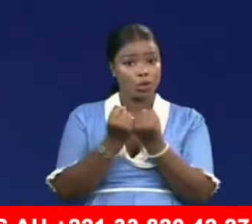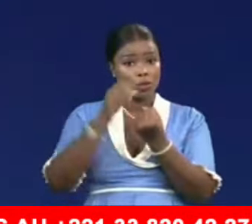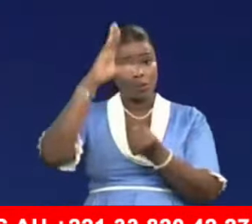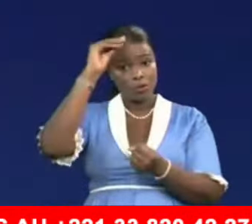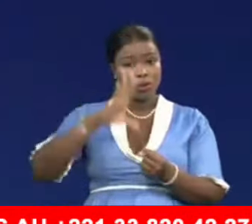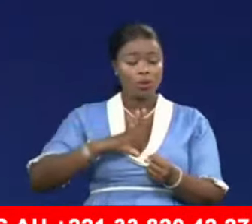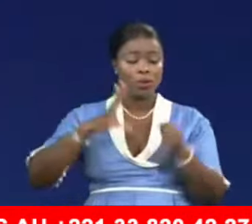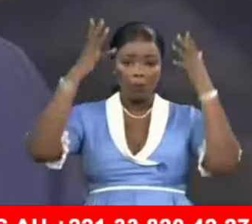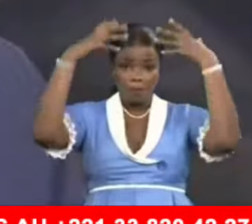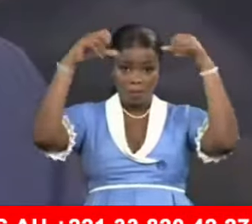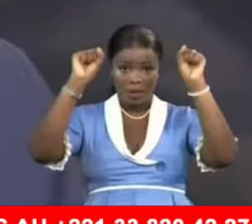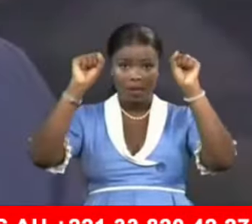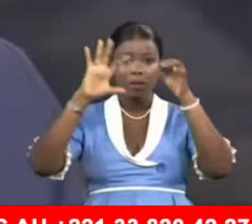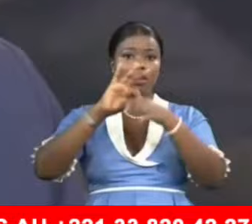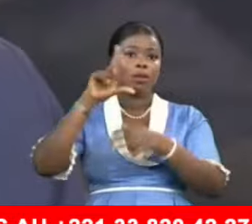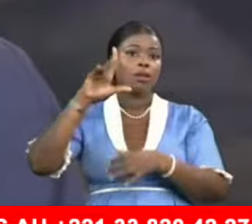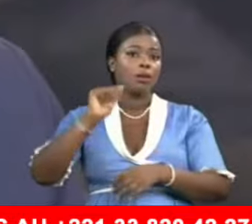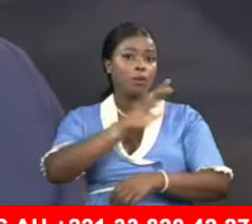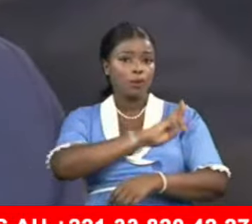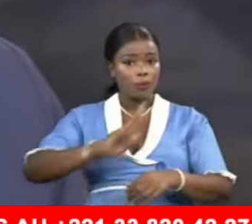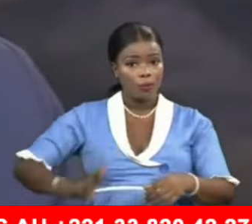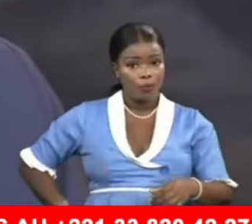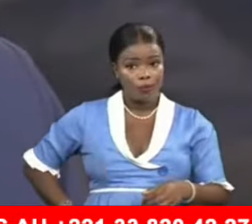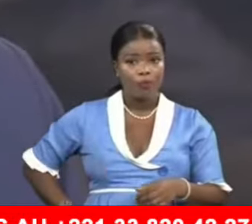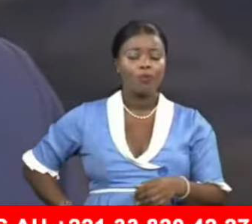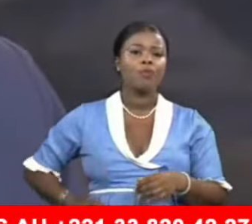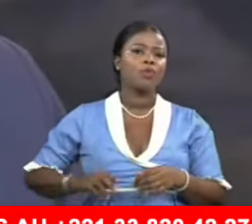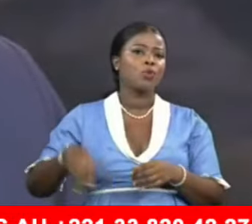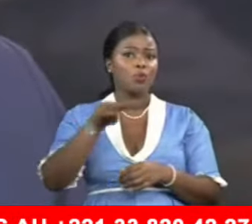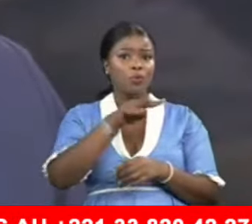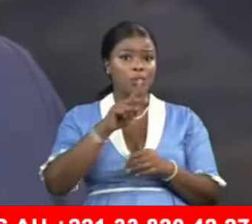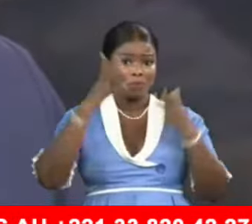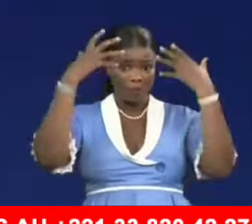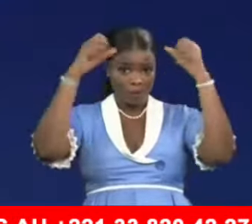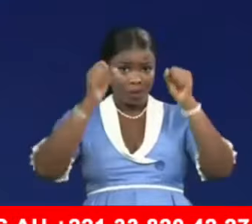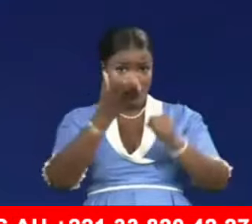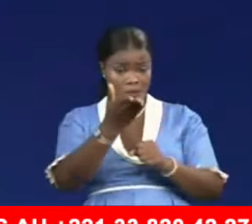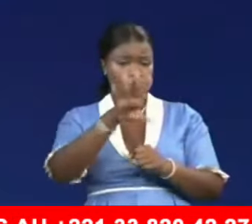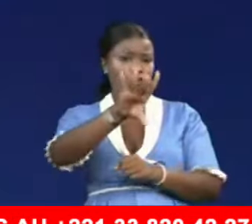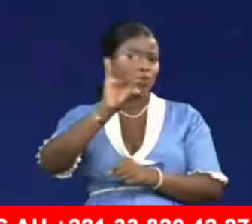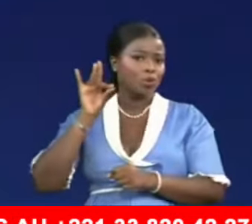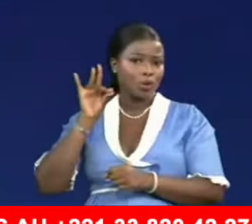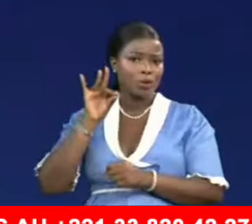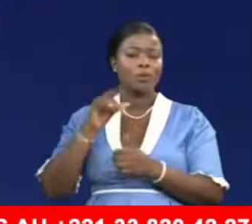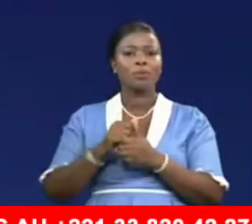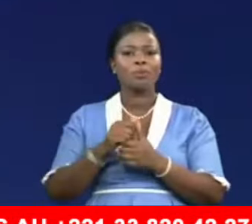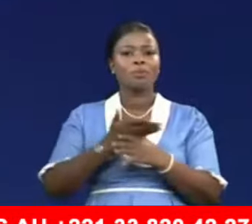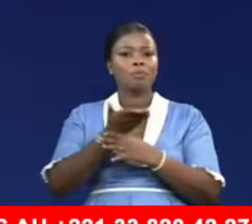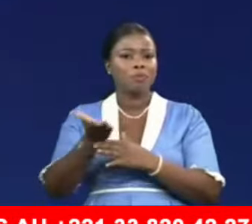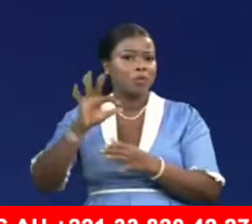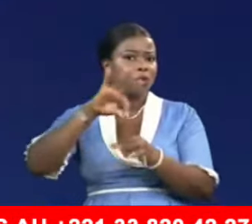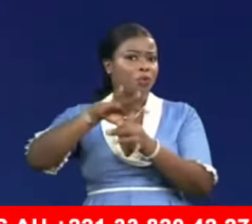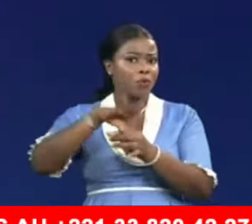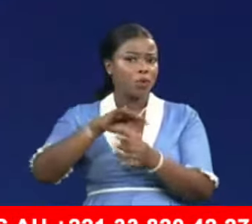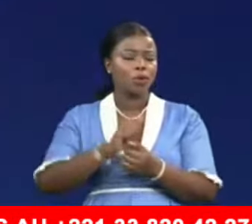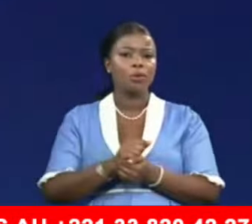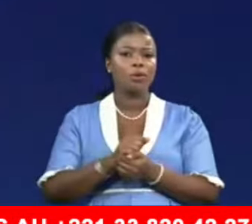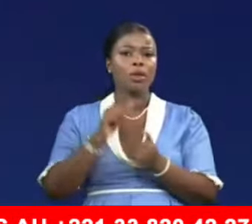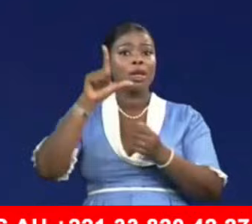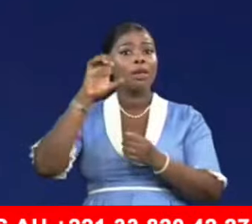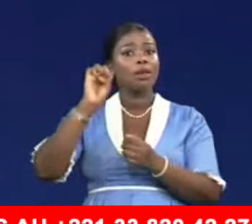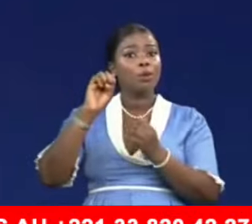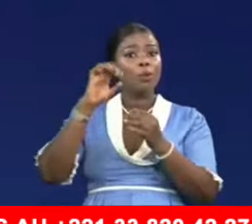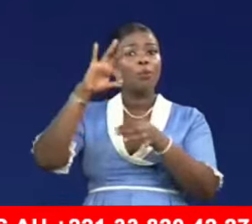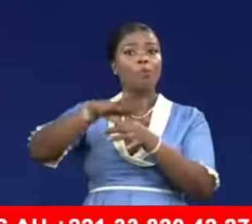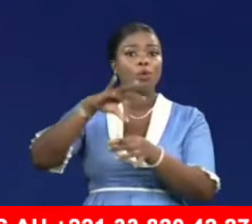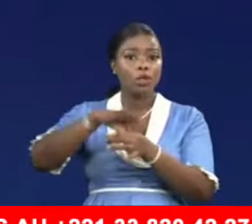République rappelons que vous avez été élu sur la base d'une offre programmatique intitulé le projet